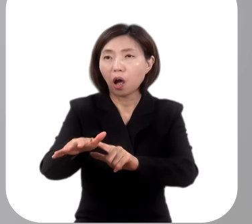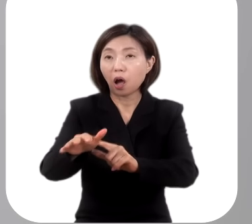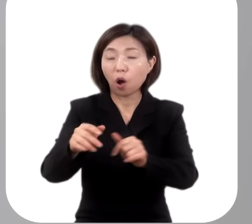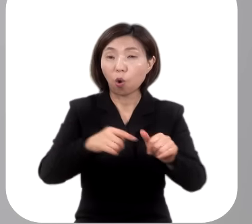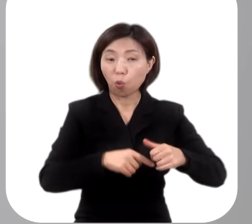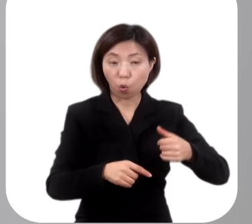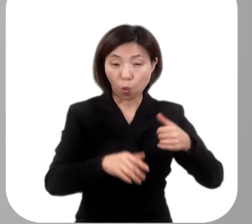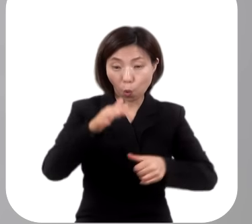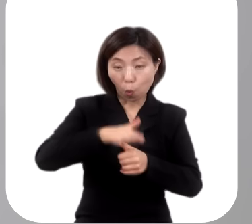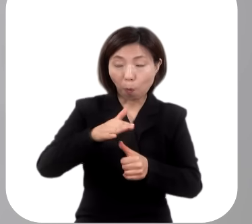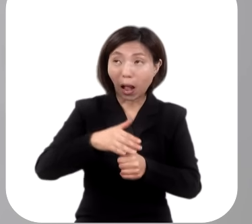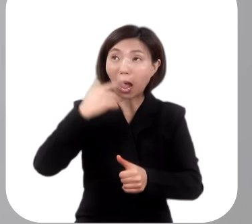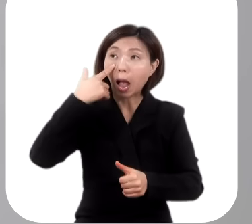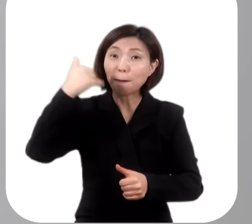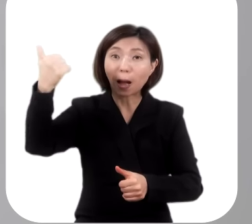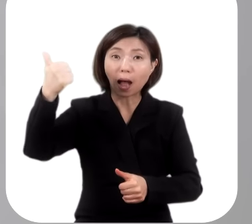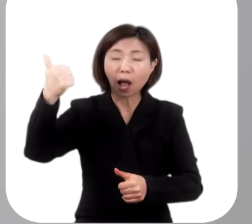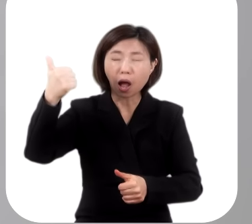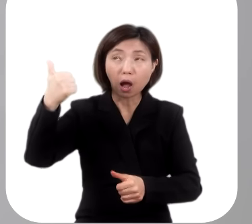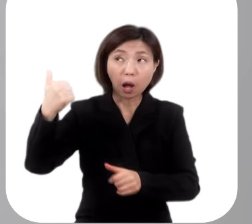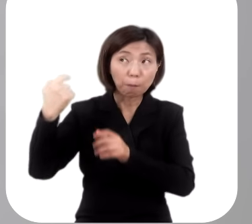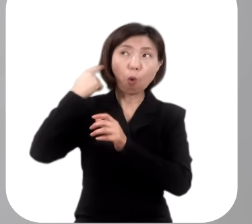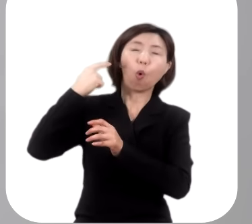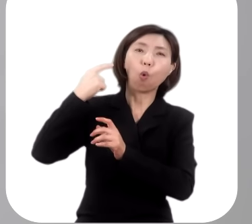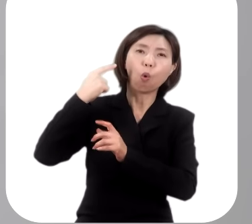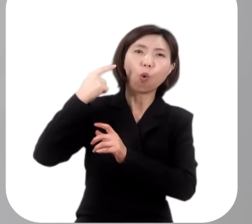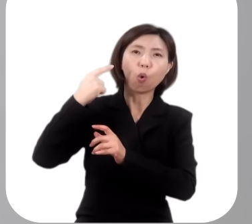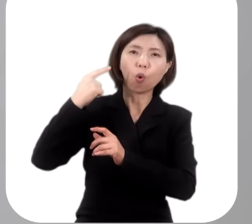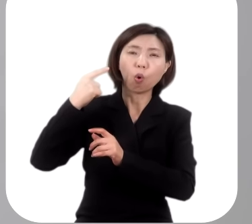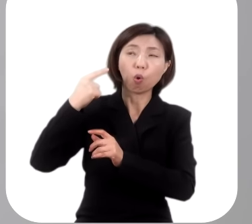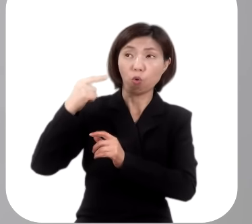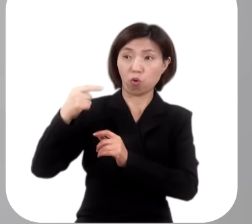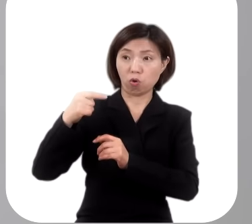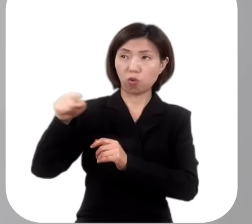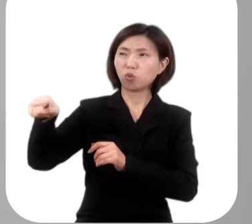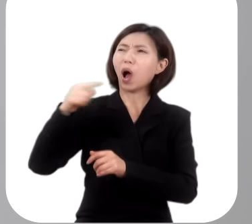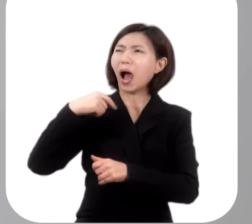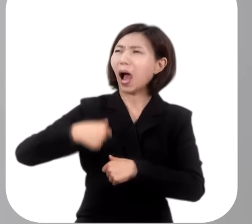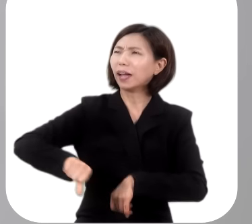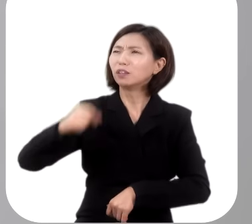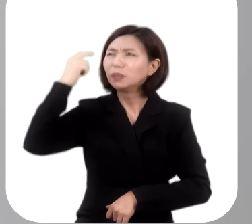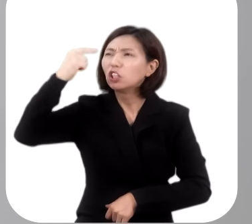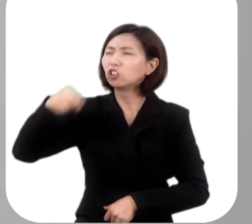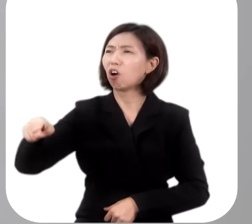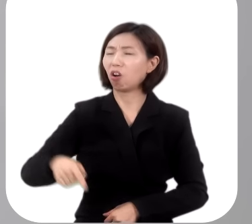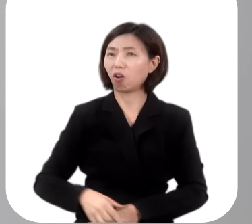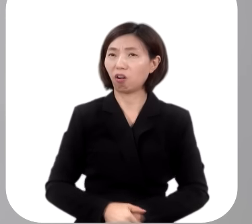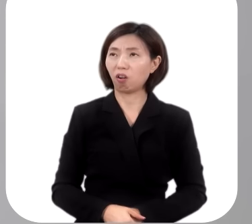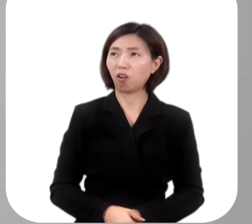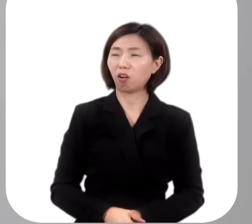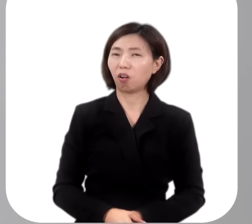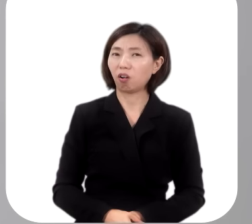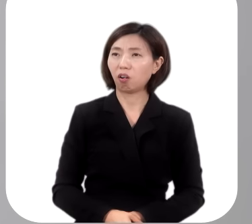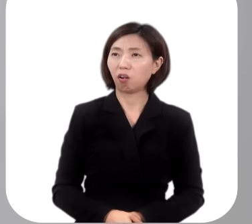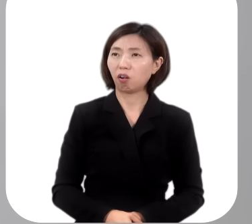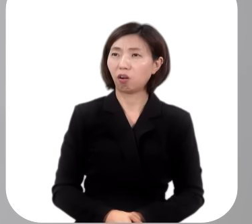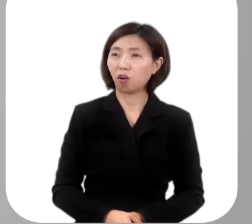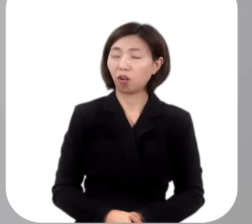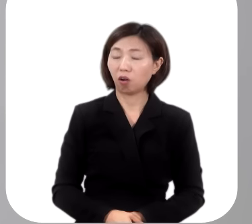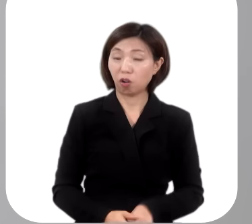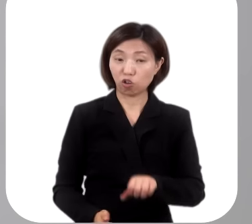있는 아버지한테까지 들렸어. 그 아버지가 그 얘기를 들으니까 즉 당신 아들 미쳤다.